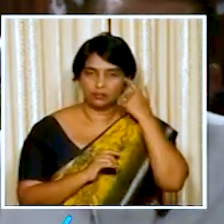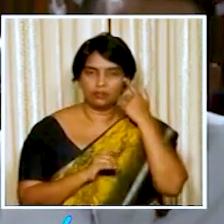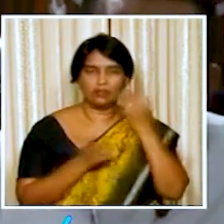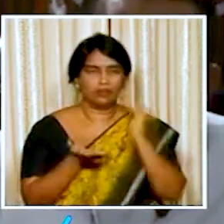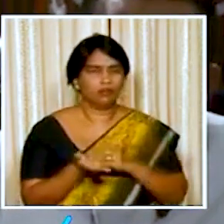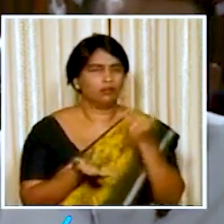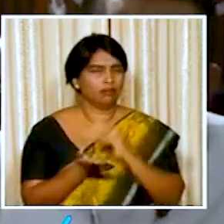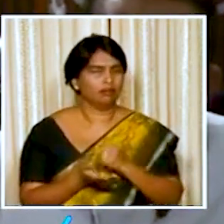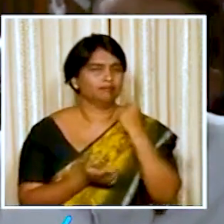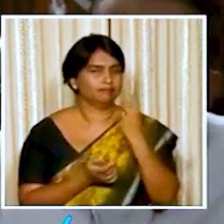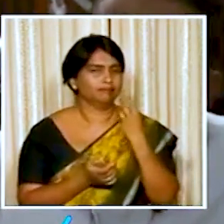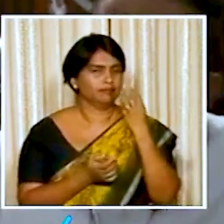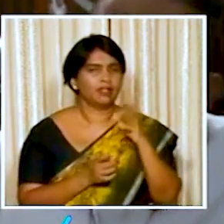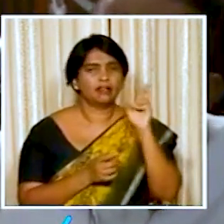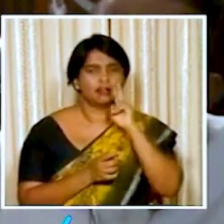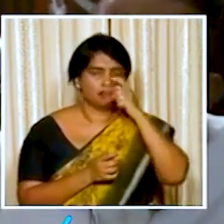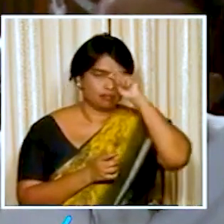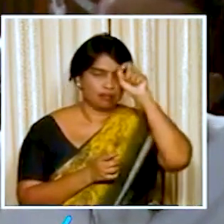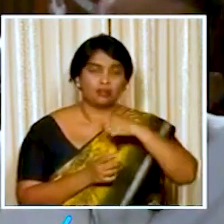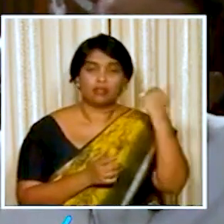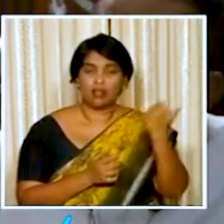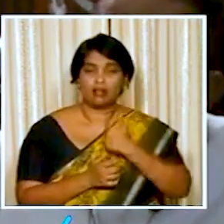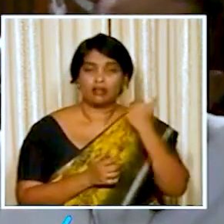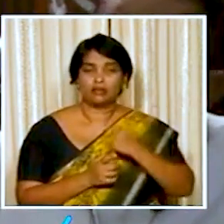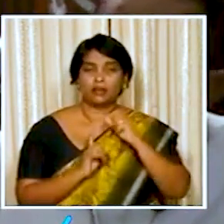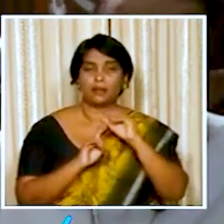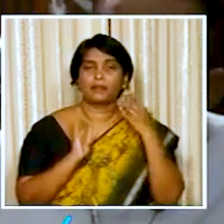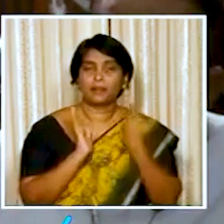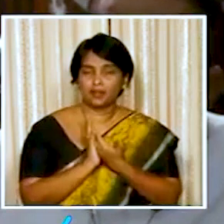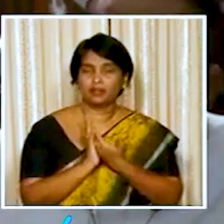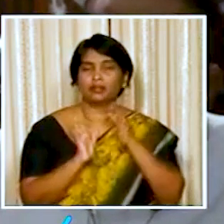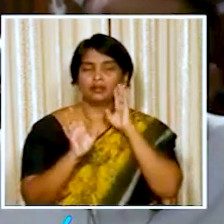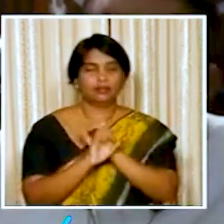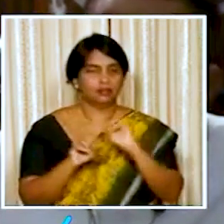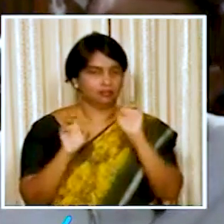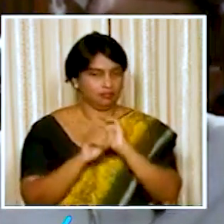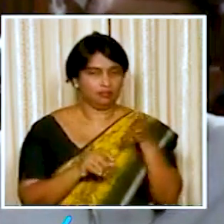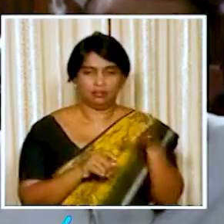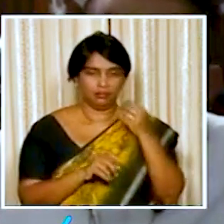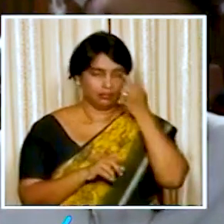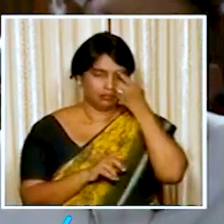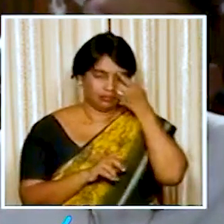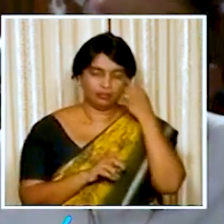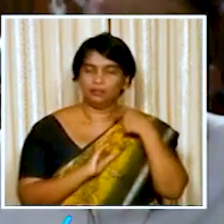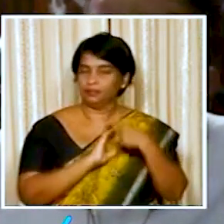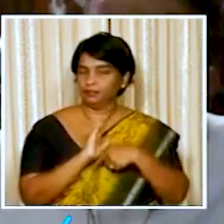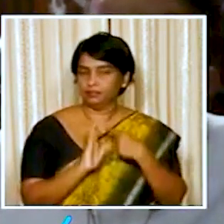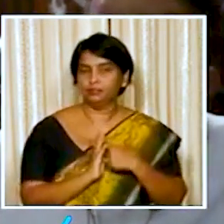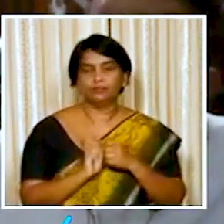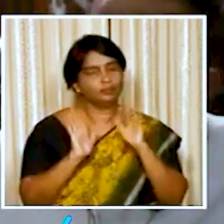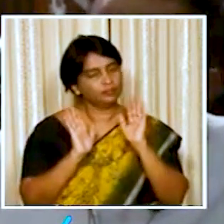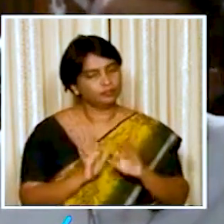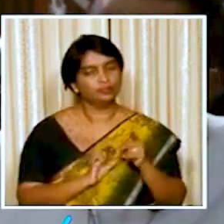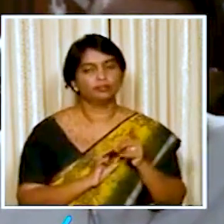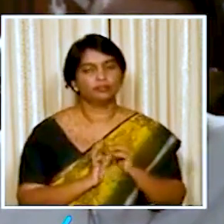කීවෙනි වතාවටද රනිල් වික්‍රමසිංහ මහත්මයා අලුතින් ප්‍රතිපත්ති ප්‍රකාශයක් ඉදිරිපත් කරේ කියලා රටට ඒ කෙසේ